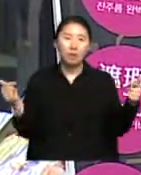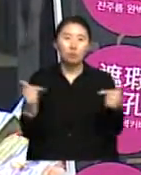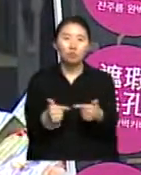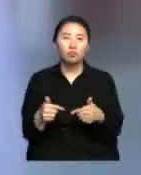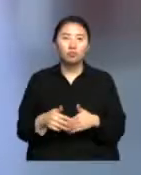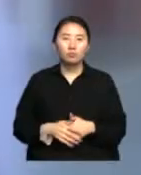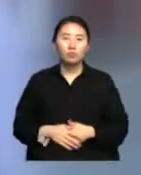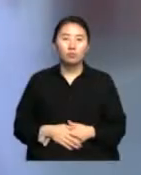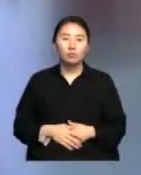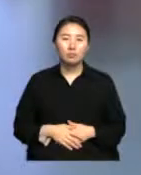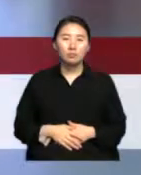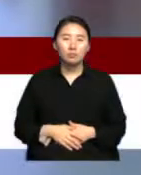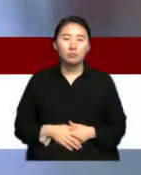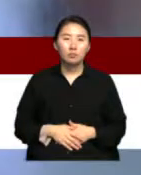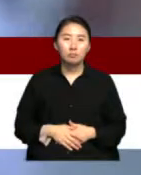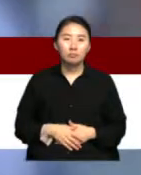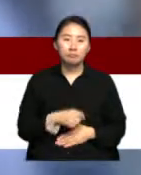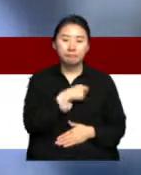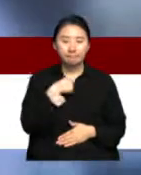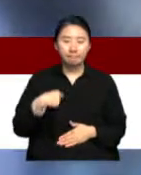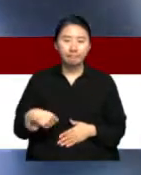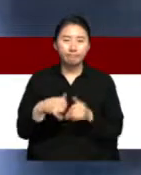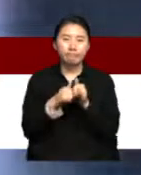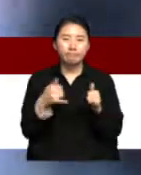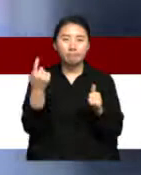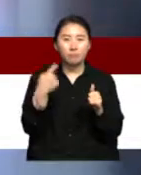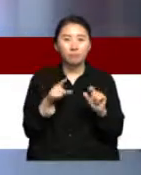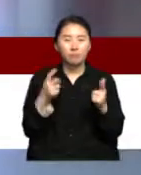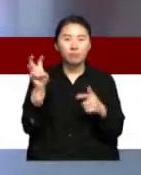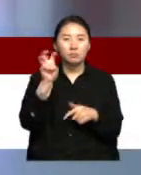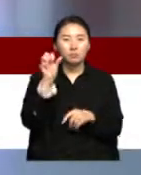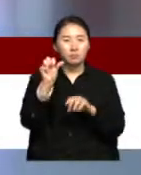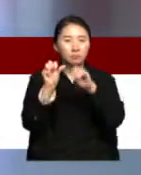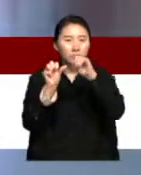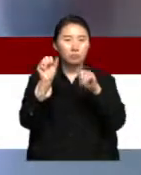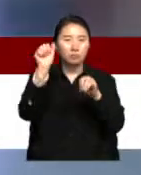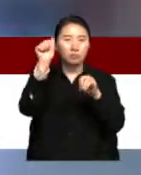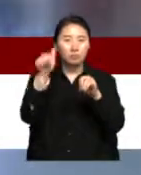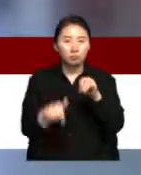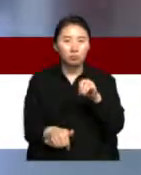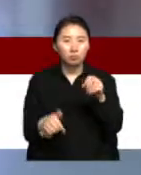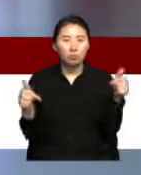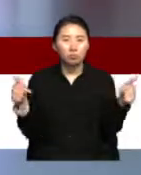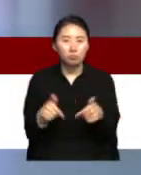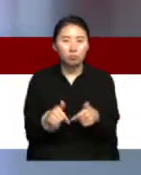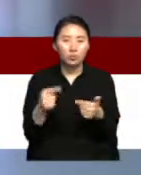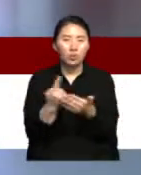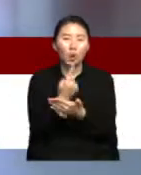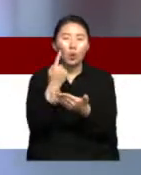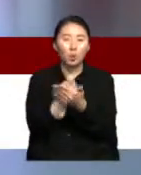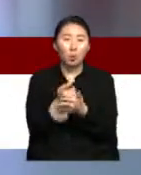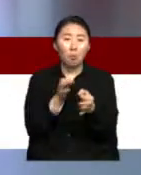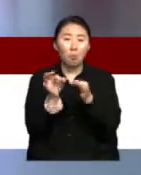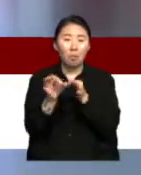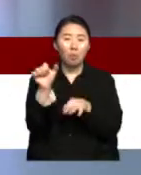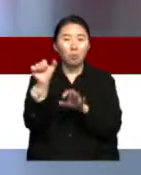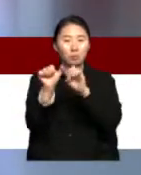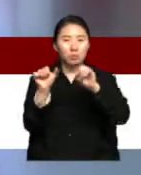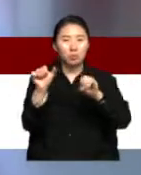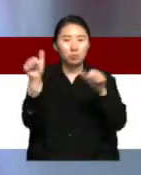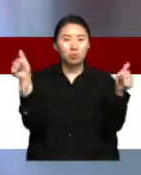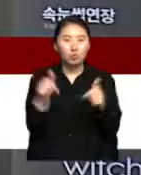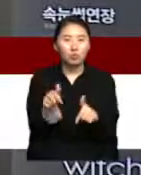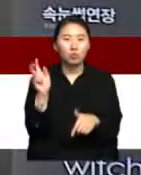줄었습니다. 중국인이 안 온 이후로 30% 정도, 35% 정도 줄었어요. 중국인 전용 매장은 한 50% 정도